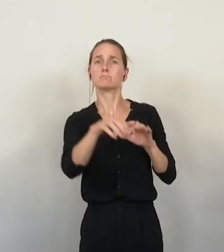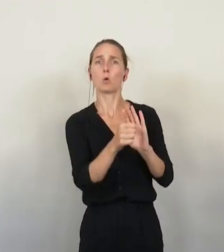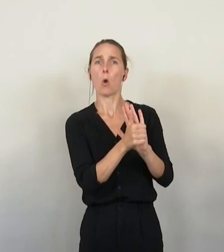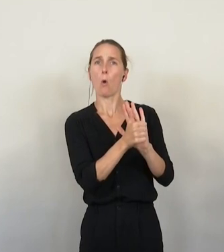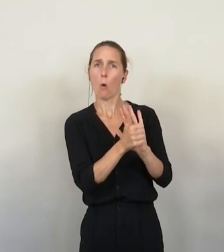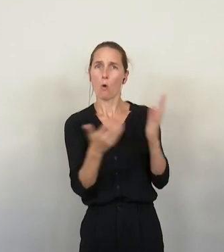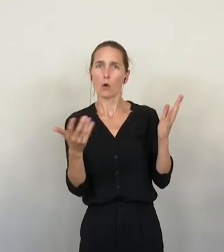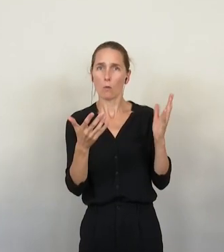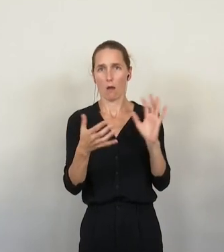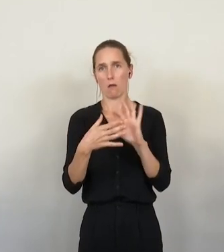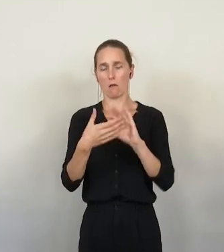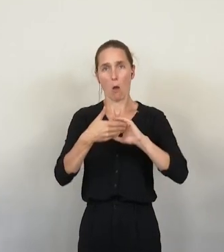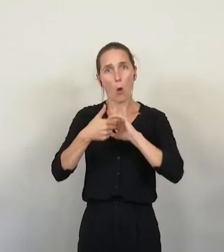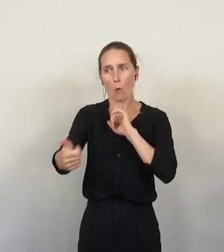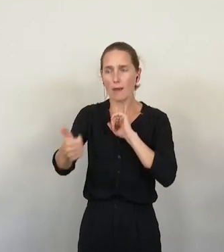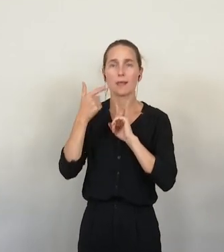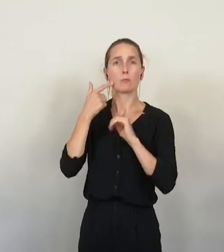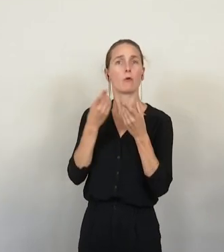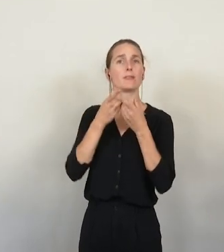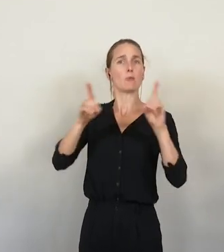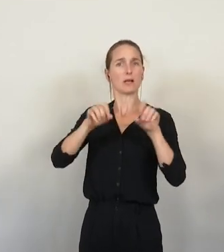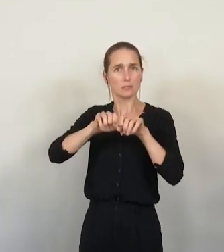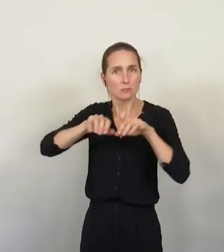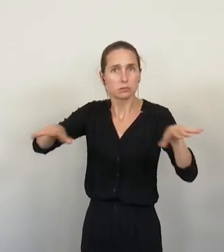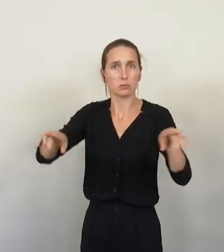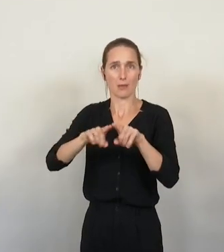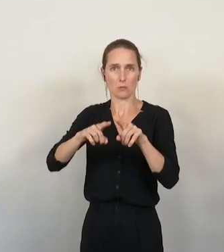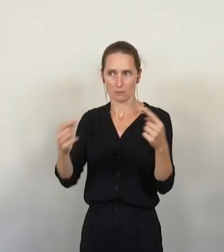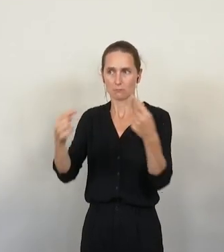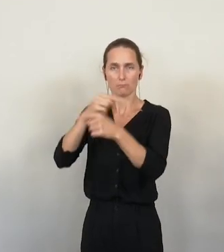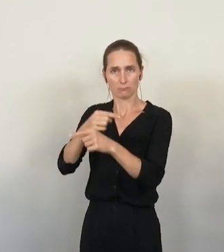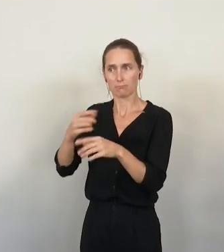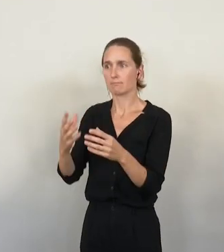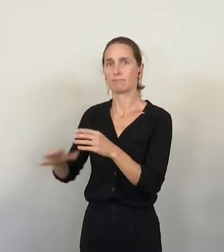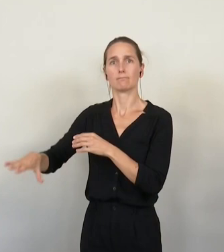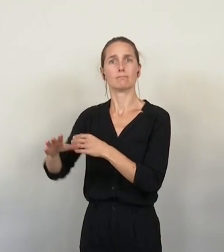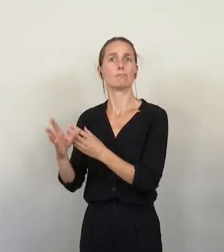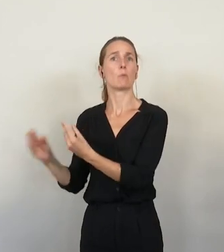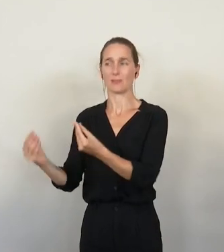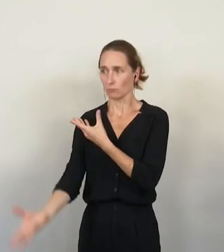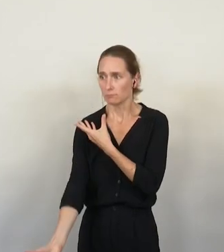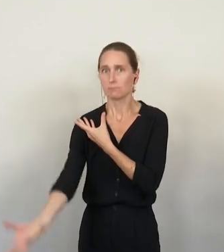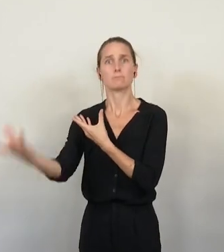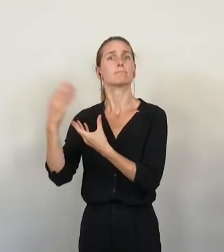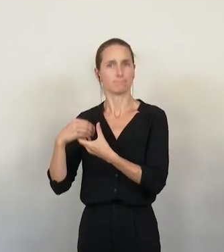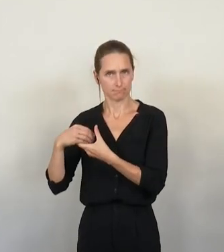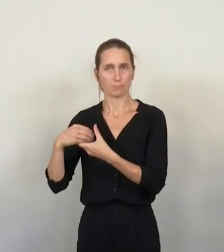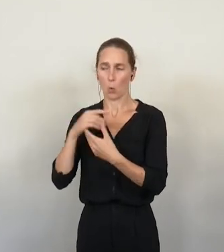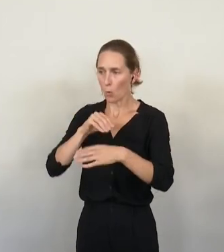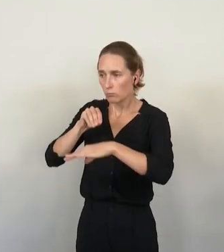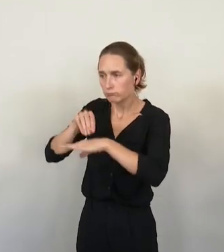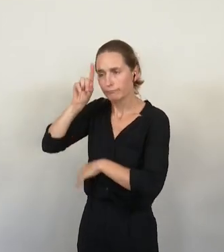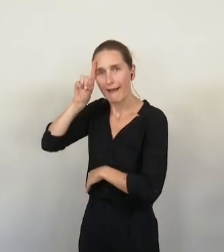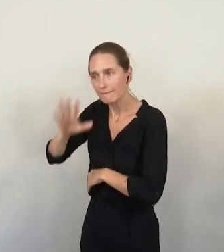démocratie participative mais bien de penser la participation des habitants et des habitantes dans toutes ces déclinaison de la consultation à